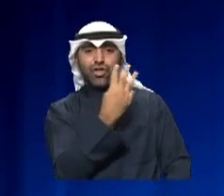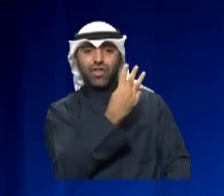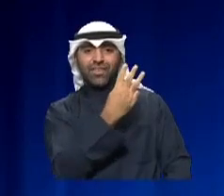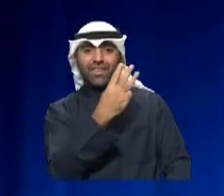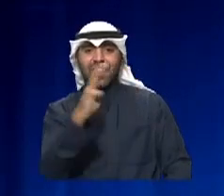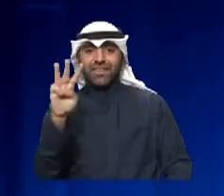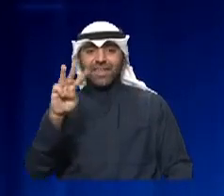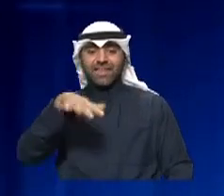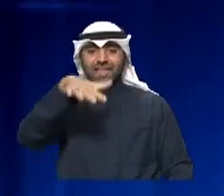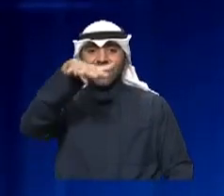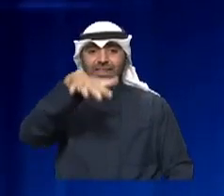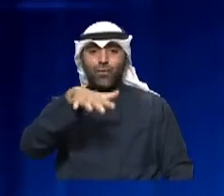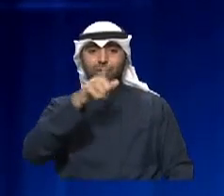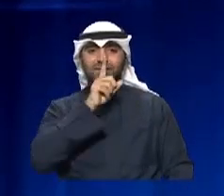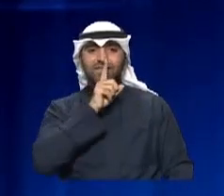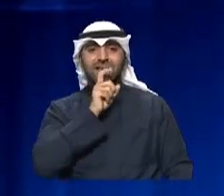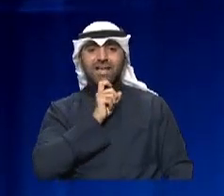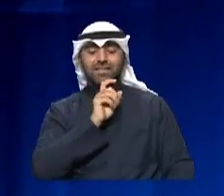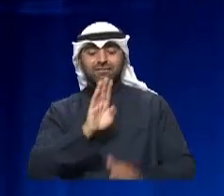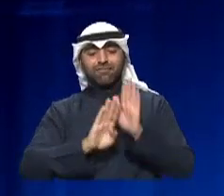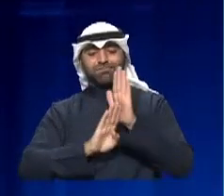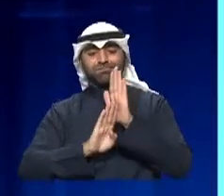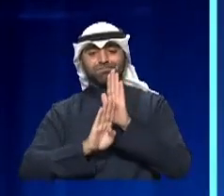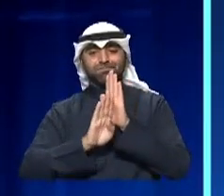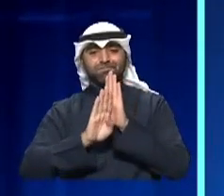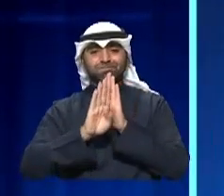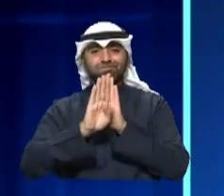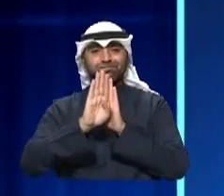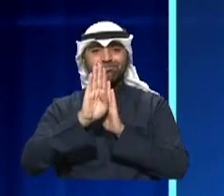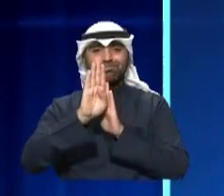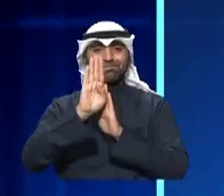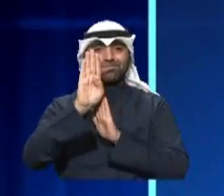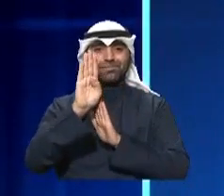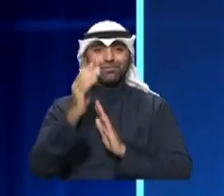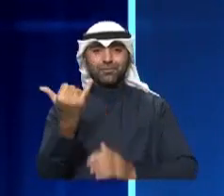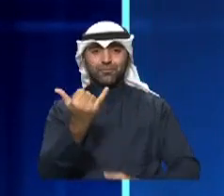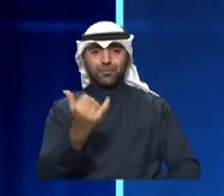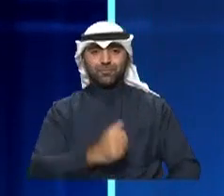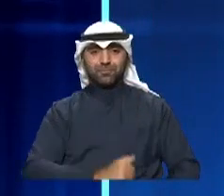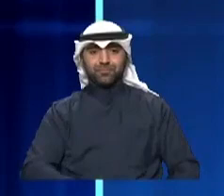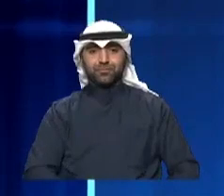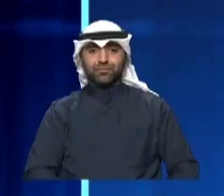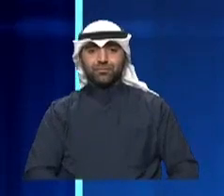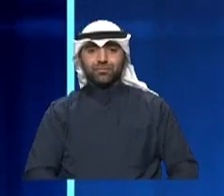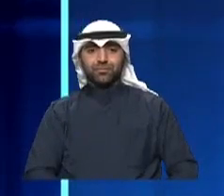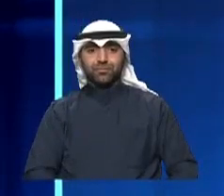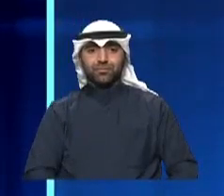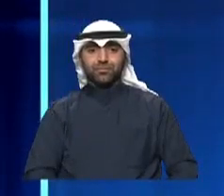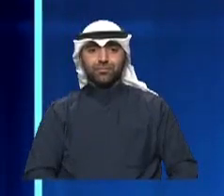إليه من تقدم ورقي وازدهار في ظل القيادة الحكيمة لسموه.